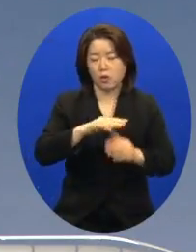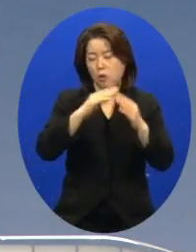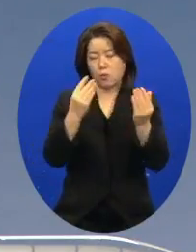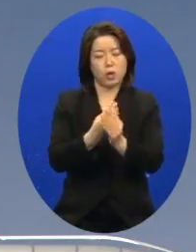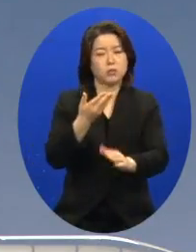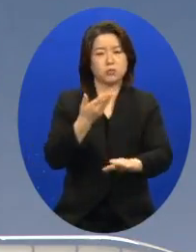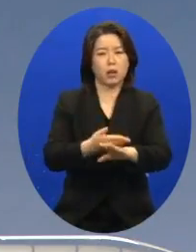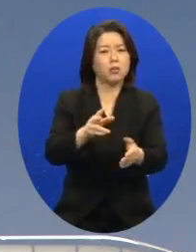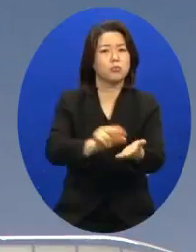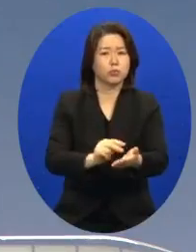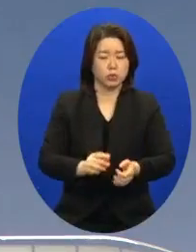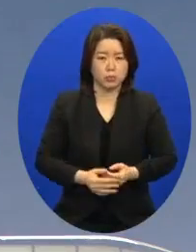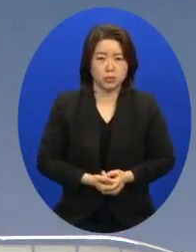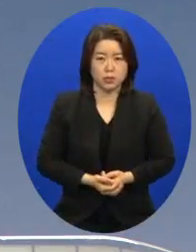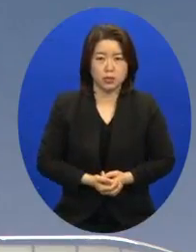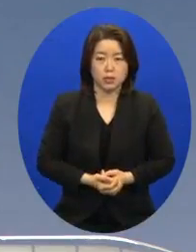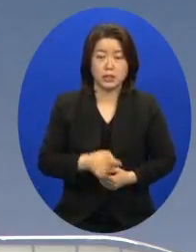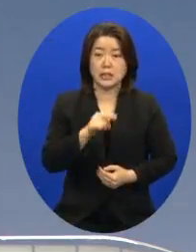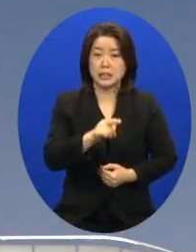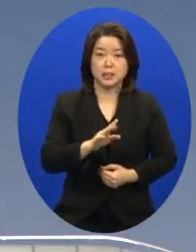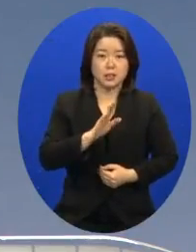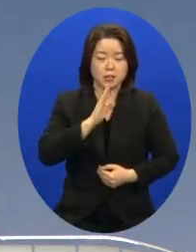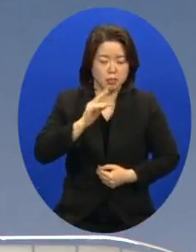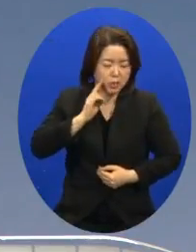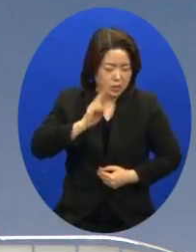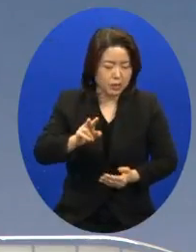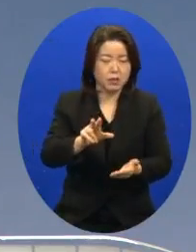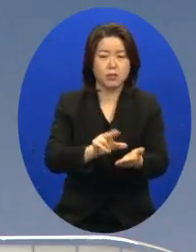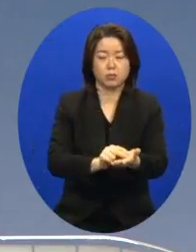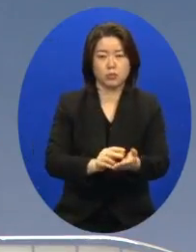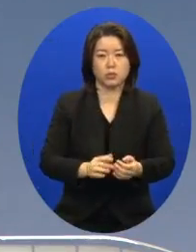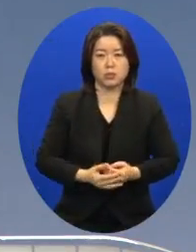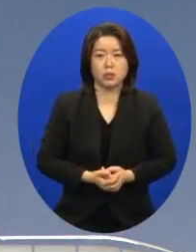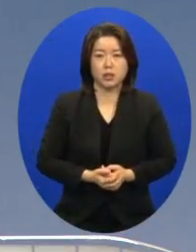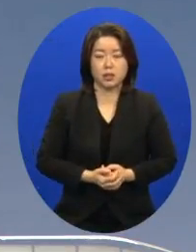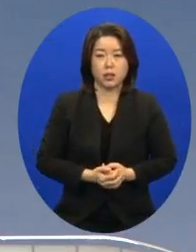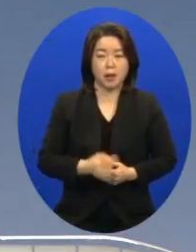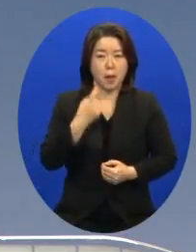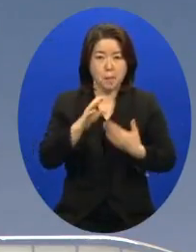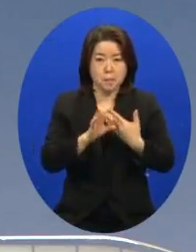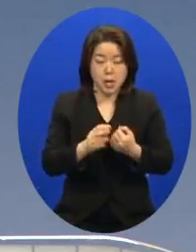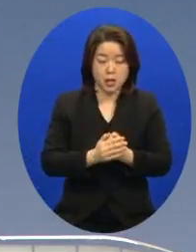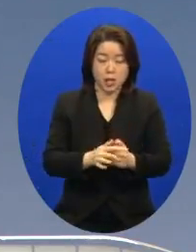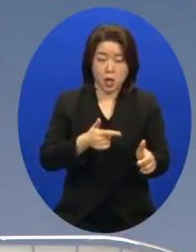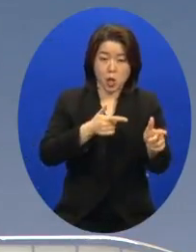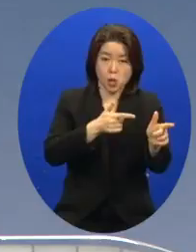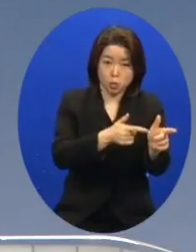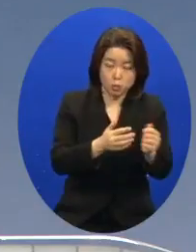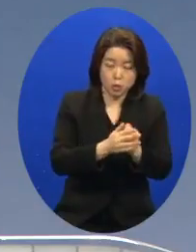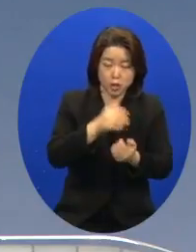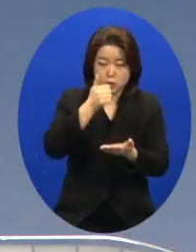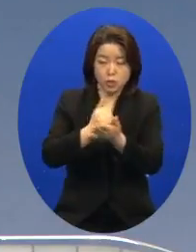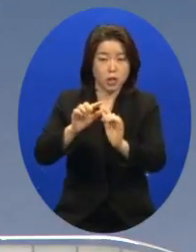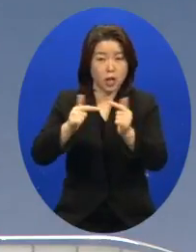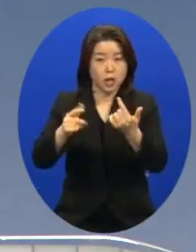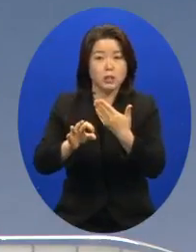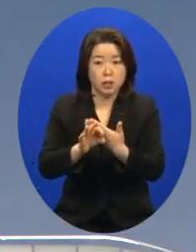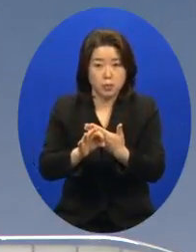문제 미라 이것은 정말 심각한 문제 만약에 동성애가 죄가 아니라면